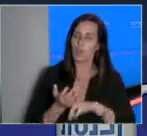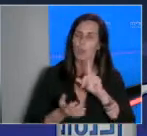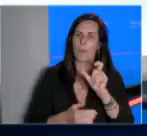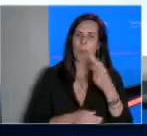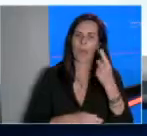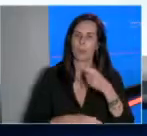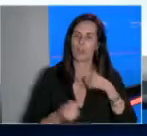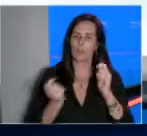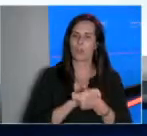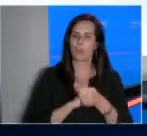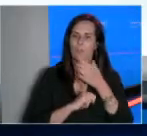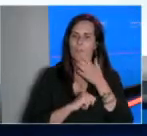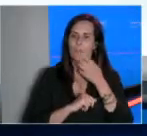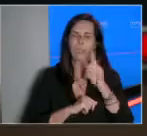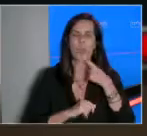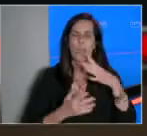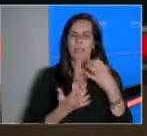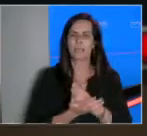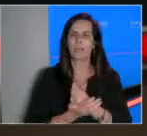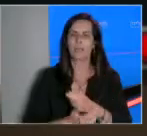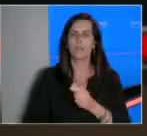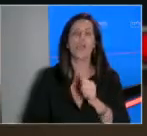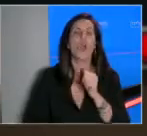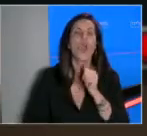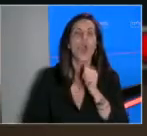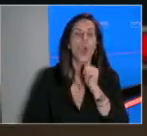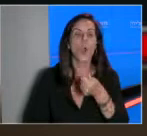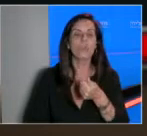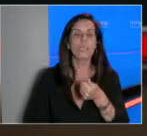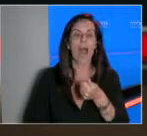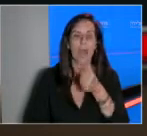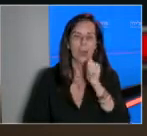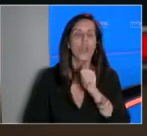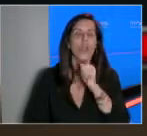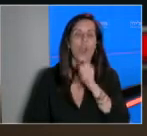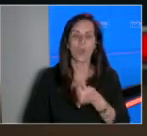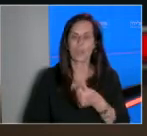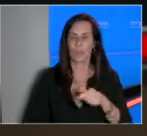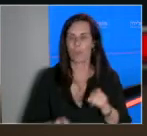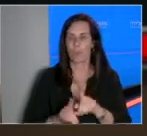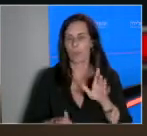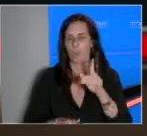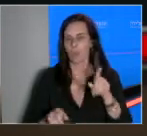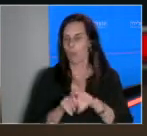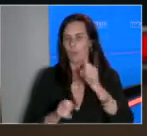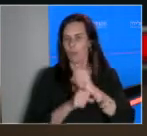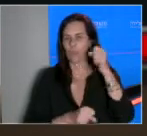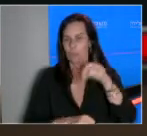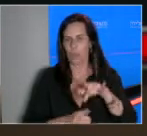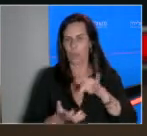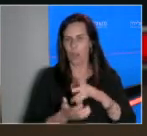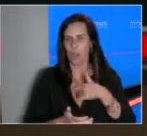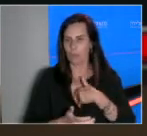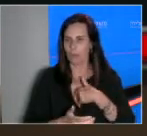ממילה אחת שהייתי משנה. אוקיי. זה לא שלא מצליחה. לא רוצה. לא רוצה. אוקיי, סליחה. לא רוצה, זה כמו הסיפור הקודם, דרך אגב, כאן המקום,